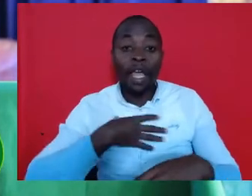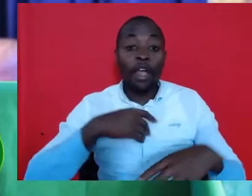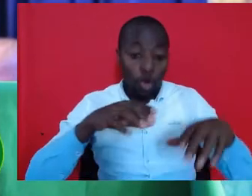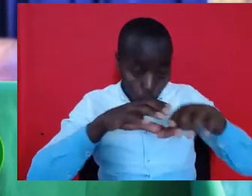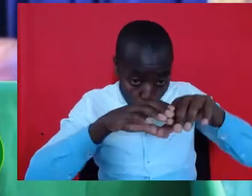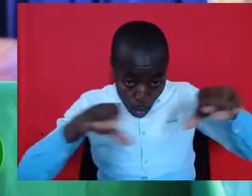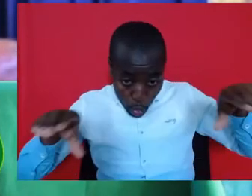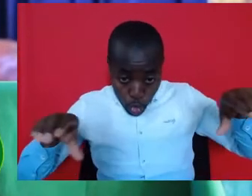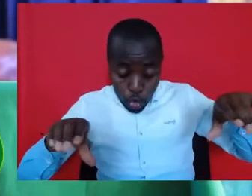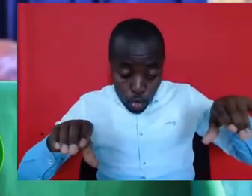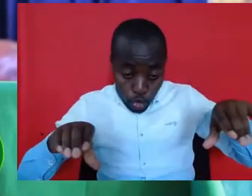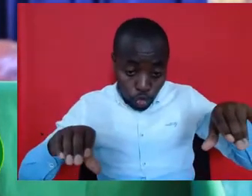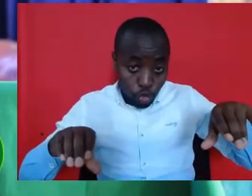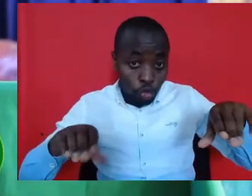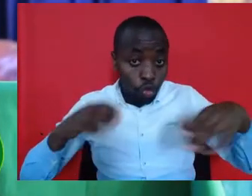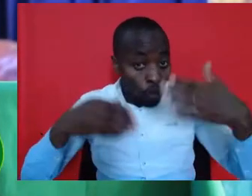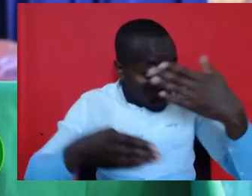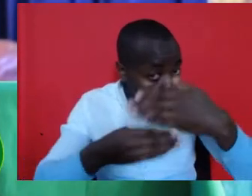Mkainjenge nyumba.